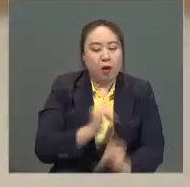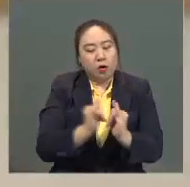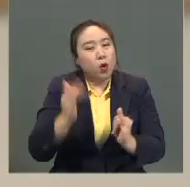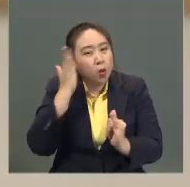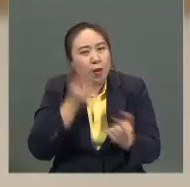เนี่ยให้ได้ให้ทางกระทรวงสาธารณสุขไปดูเรื่องของเตียงแล้วก็บุคลากรเผื่อไว้ด้วยนะครับเพื่อไม่ให้มีเพื่อให้มีเกิดปัญหาแย่งทรัพยากรทางดีการระบาดอีกระลอกหนึ่ง9